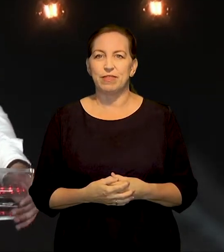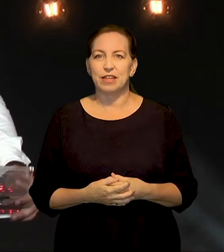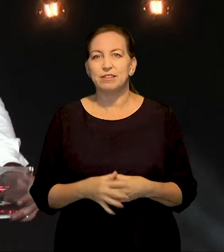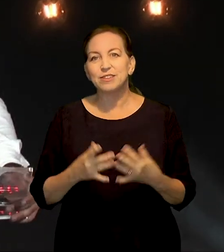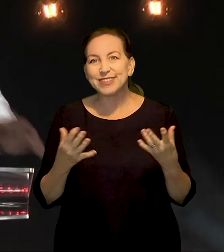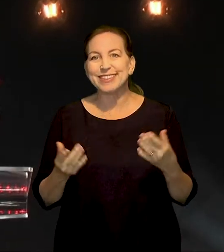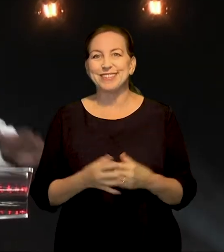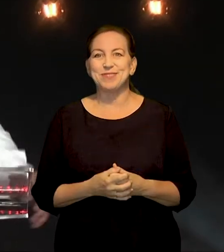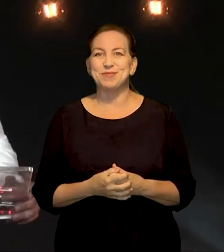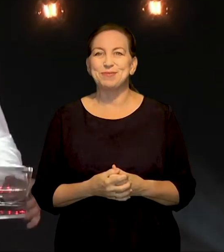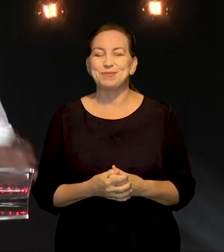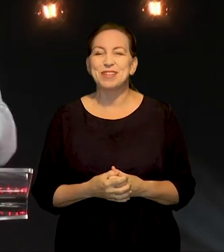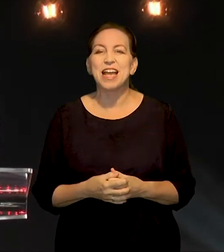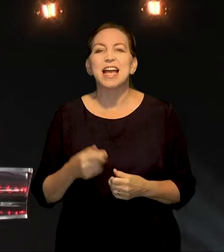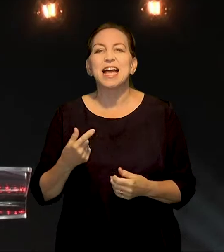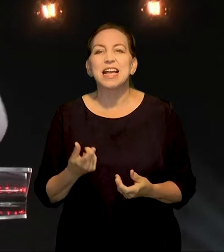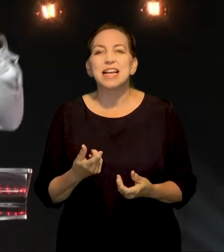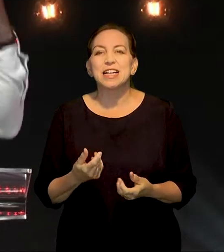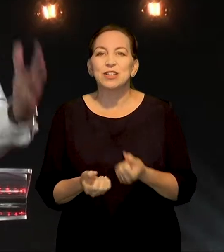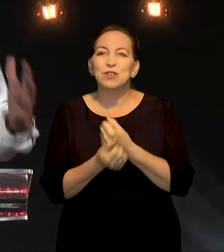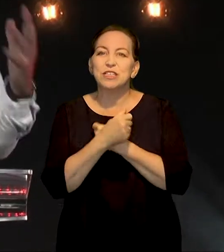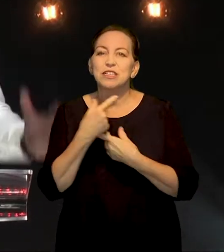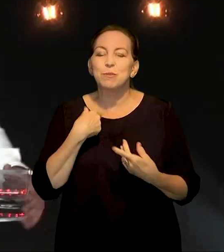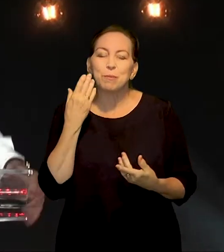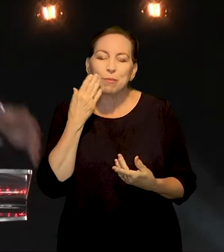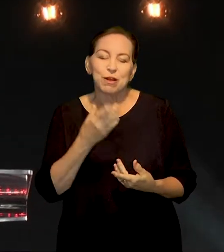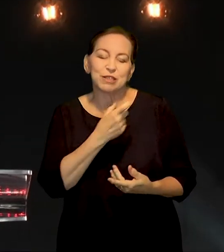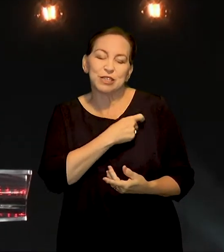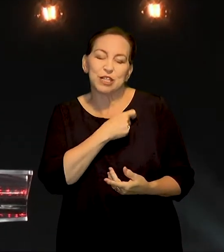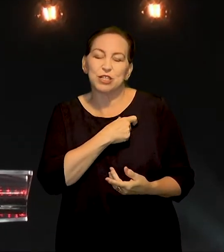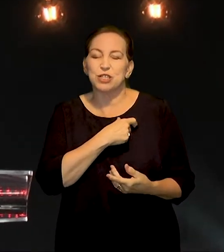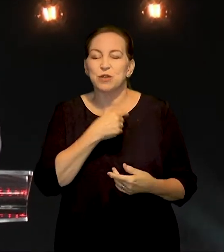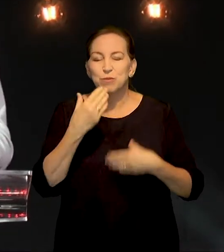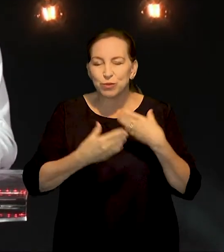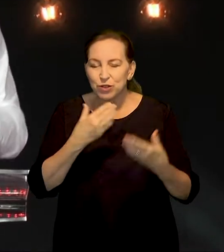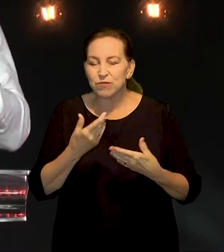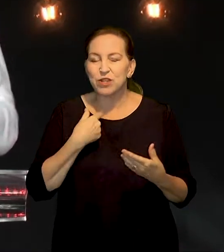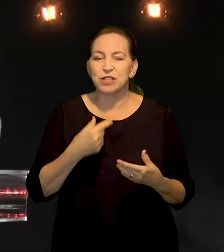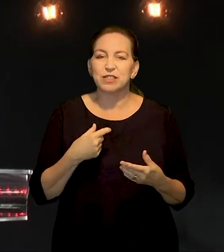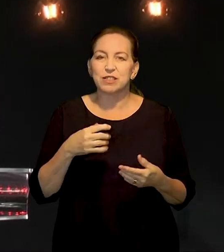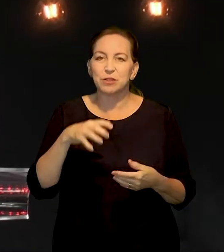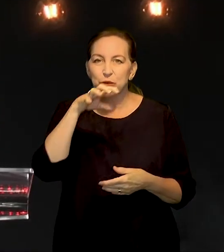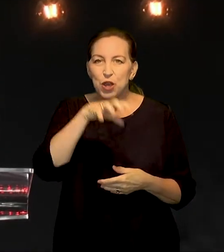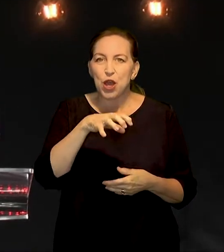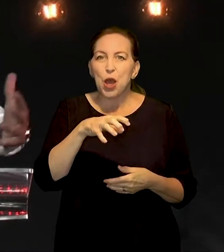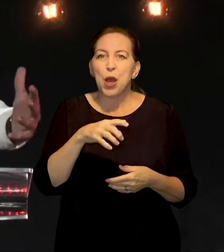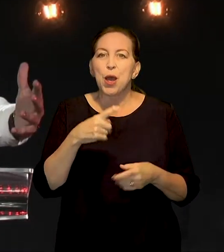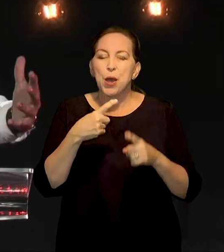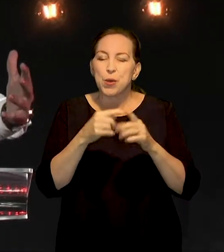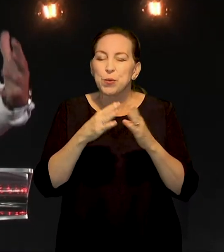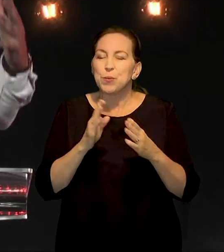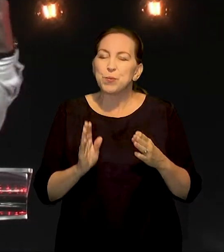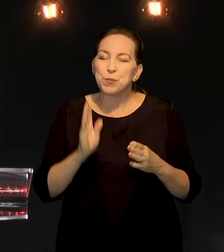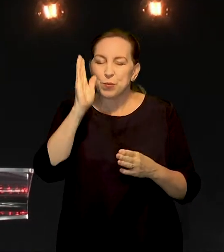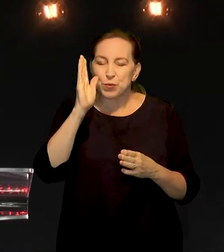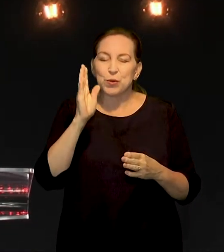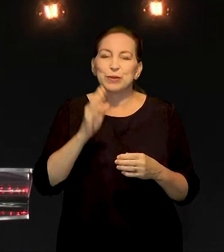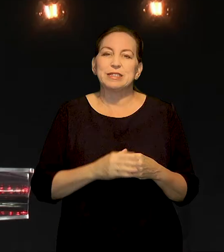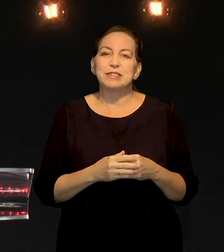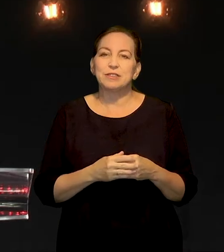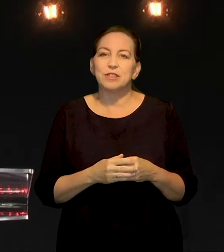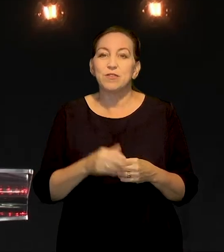To tyle, nie żartuję. Moi drodzy, bardzo serdecznie pozdrowienia z kampusu Północy. To jest niezwykłe, że możemy